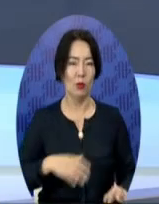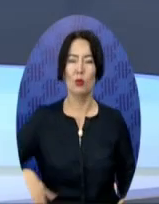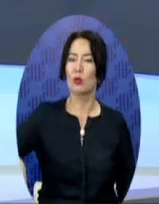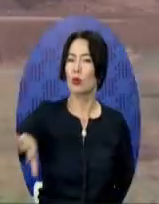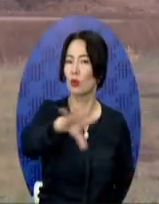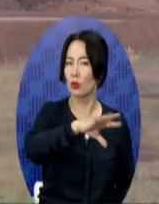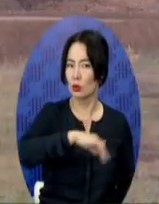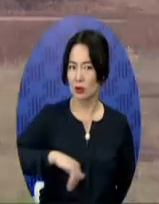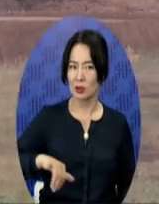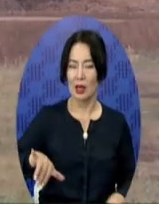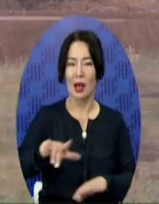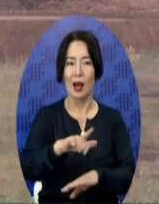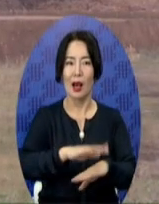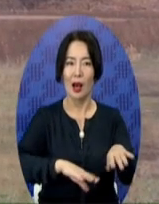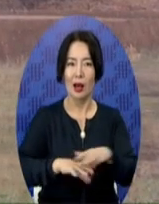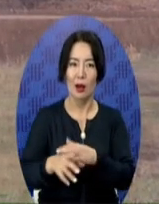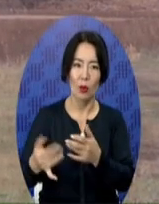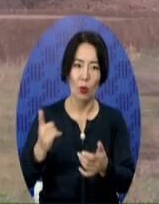байна.